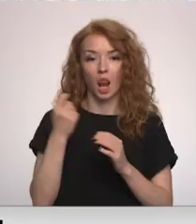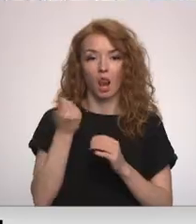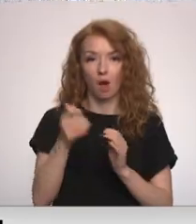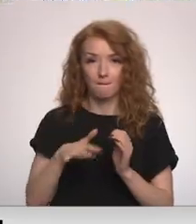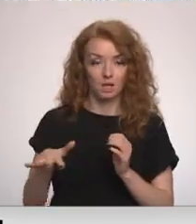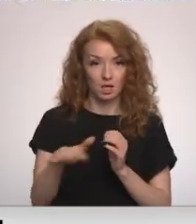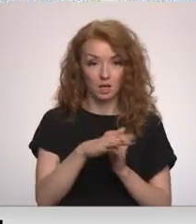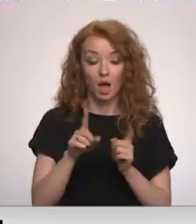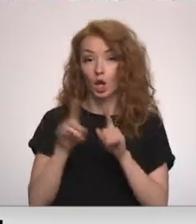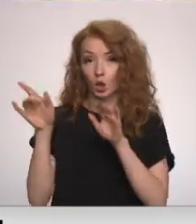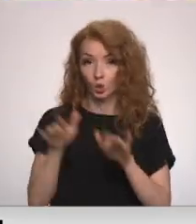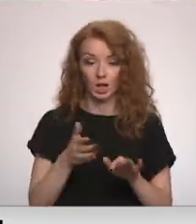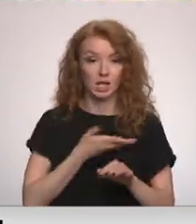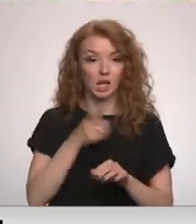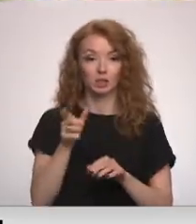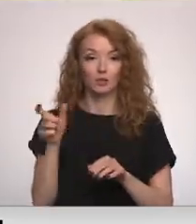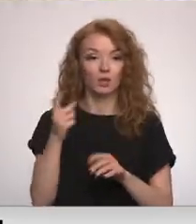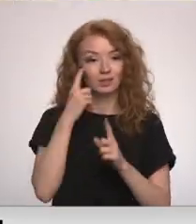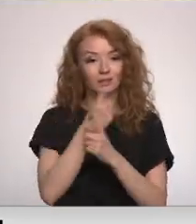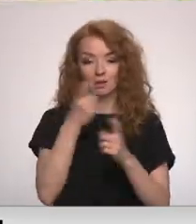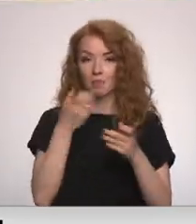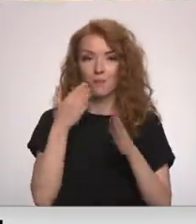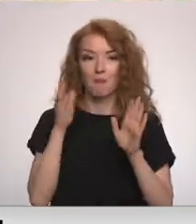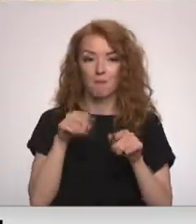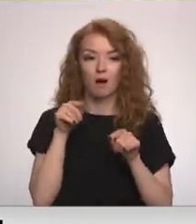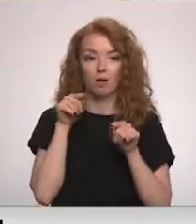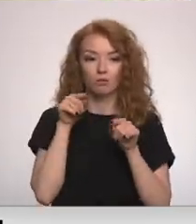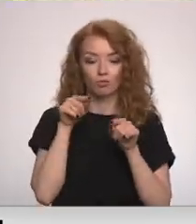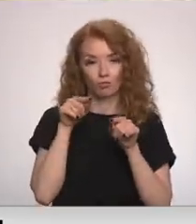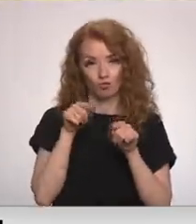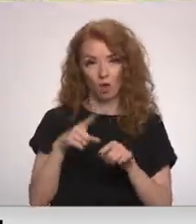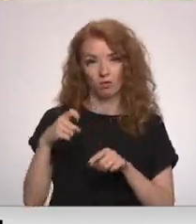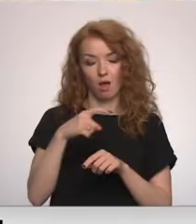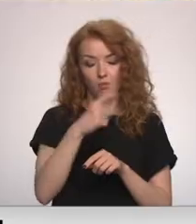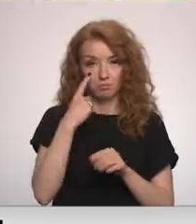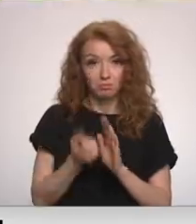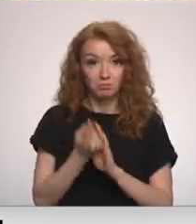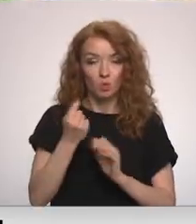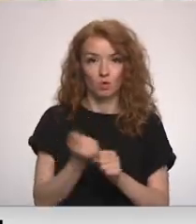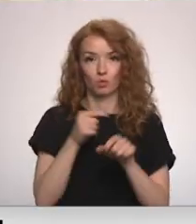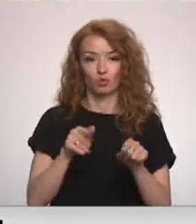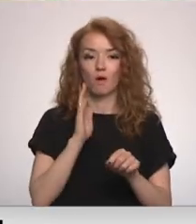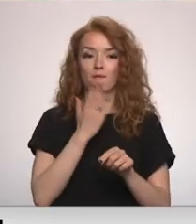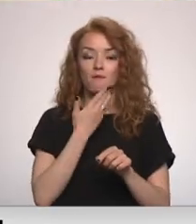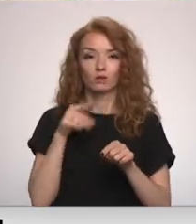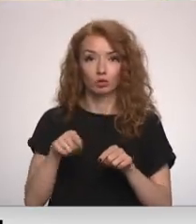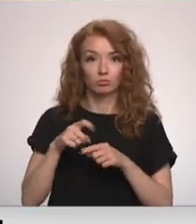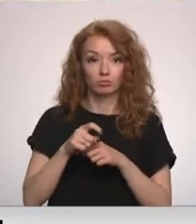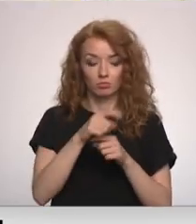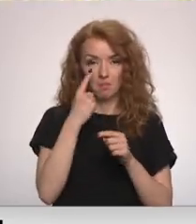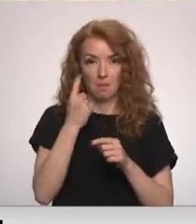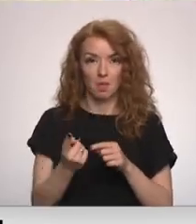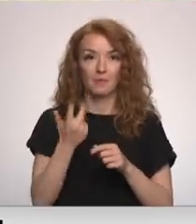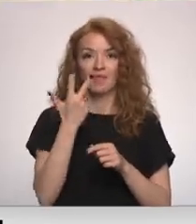Arī rudenī iedzīvotāji neesot ziņojuši par sastapšanos ar pukainiem kāpuriem. Tomēr šovasar zeltvēdera mūķene